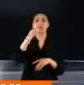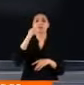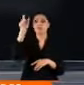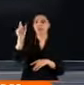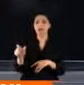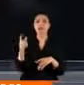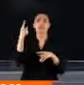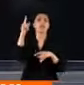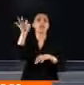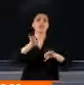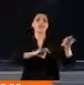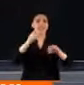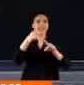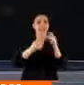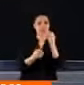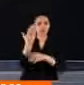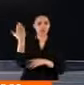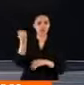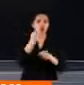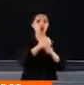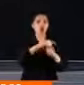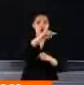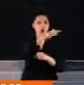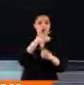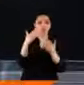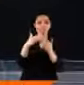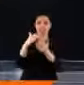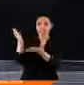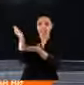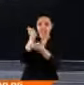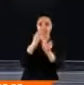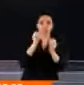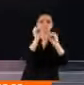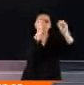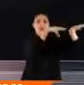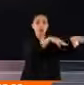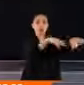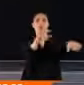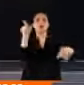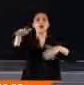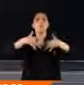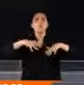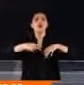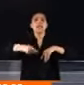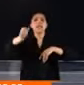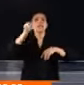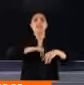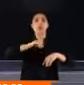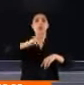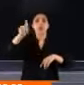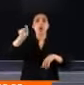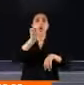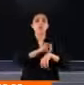çıktı. Görevliler onu evine kadar götürecekti ama Taraş kaçırılacağını düşünüp panikledi. Araca binmemek için dakikalarca direndi. O